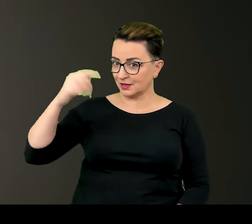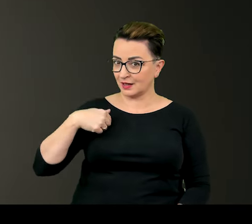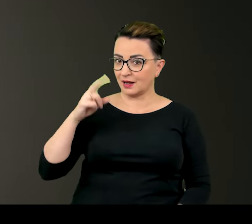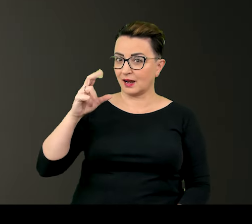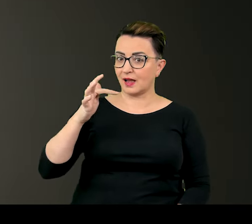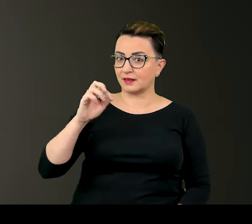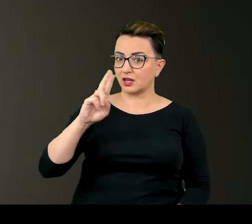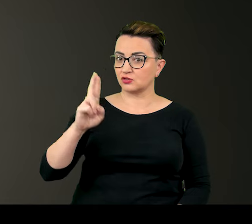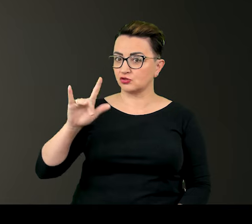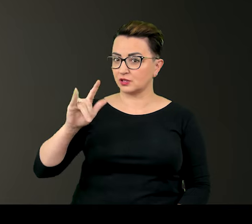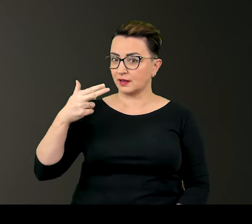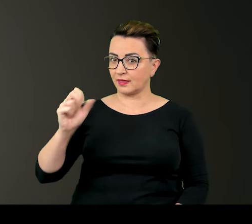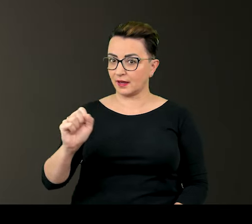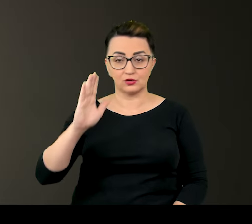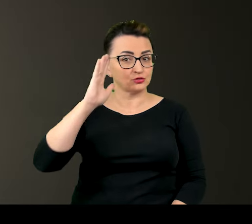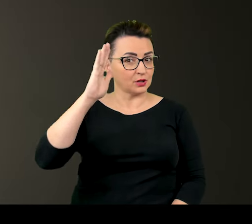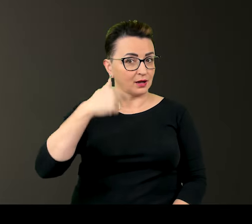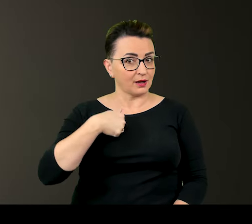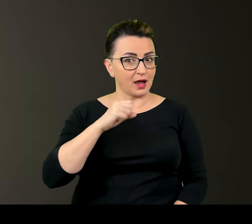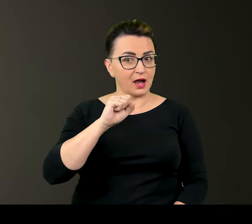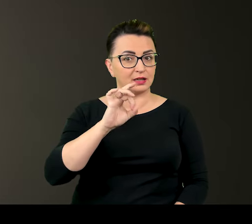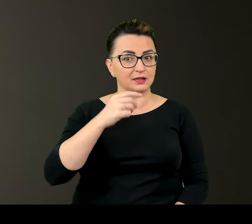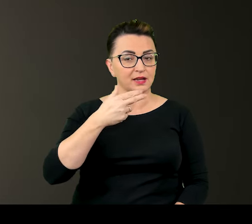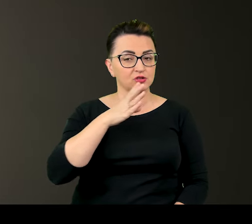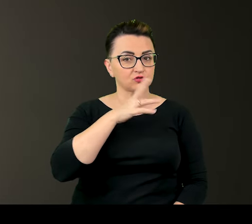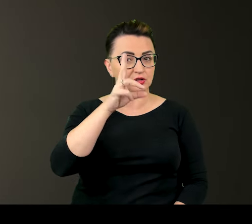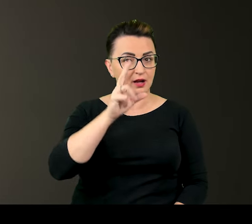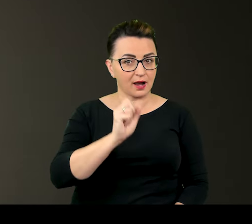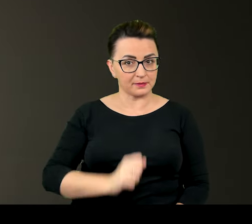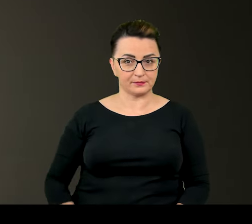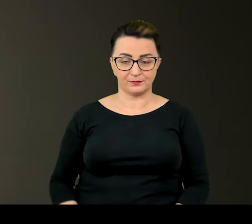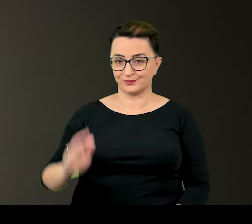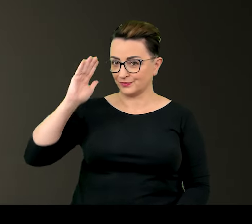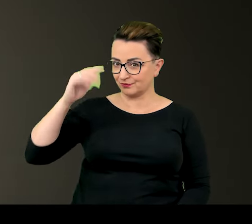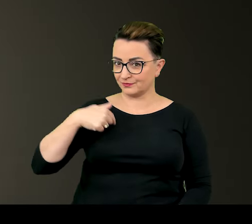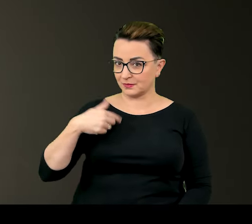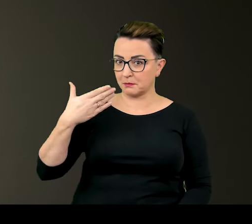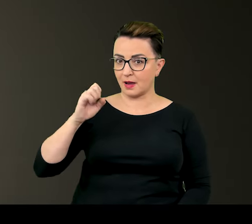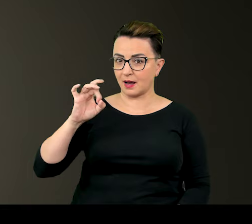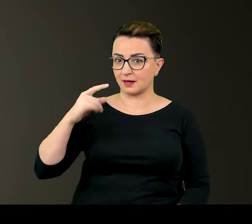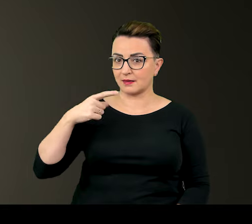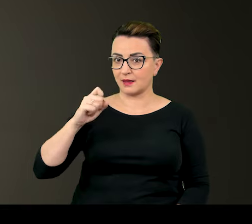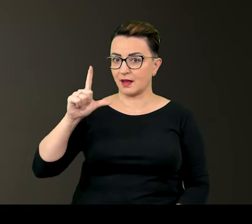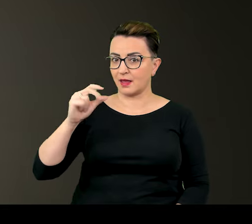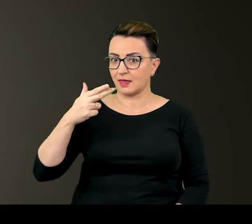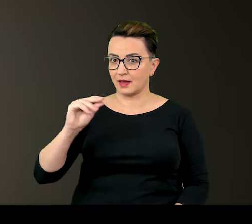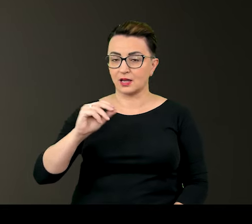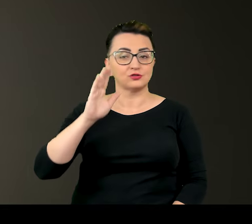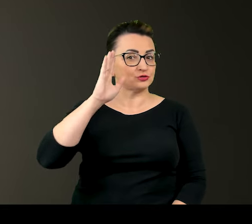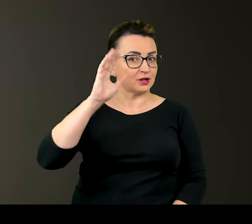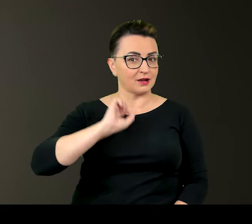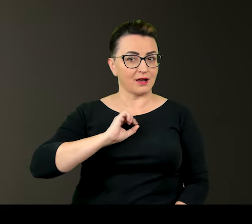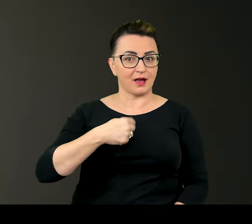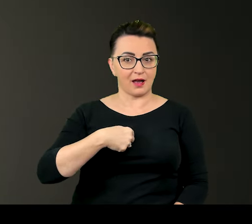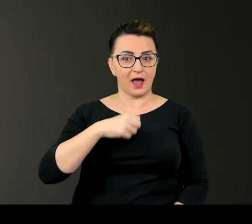Cześć, jestem Katarzyna. Cześć, jestem Agnieszka. Cześć, jestem Magdalena. Cześć,